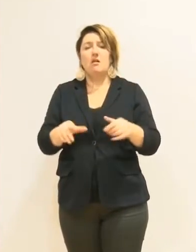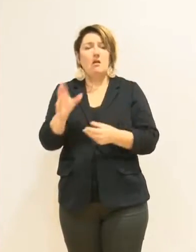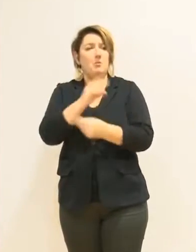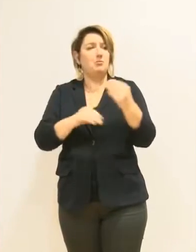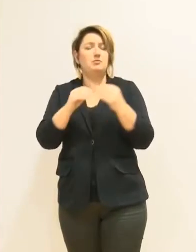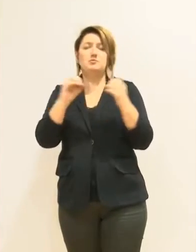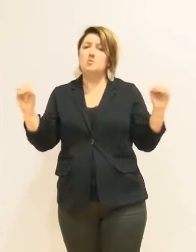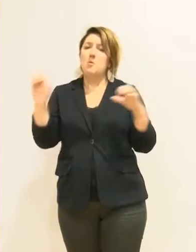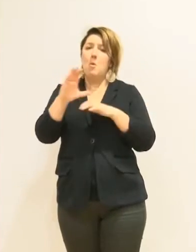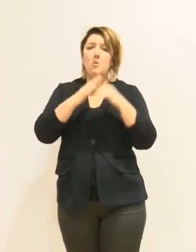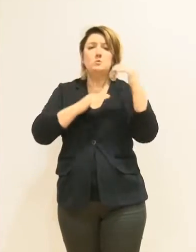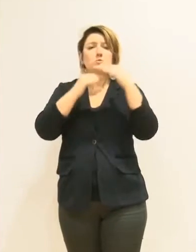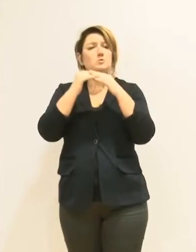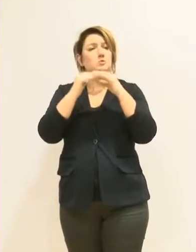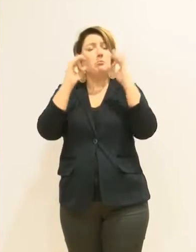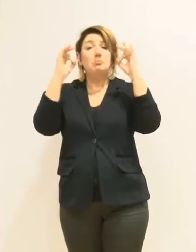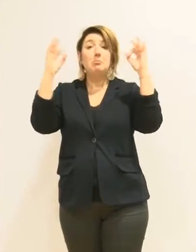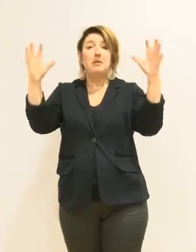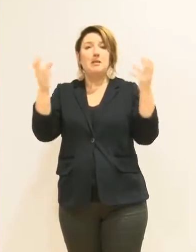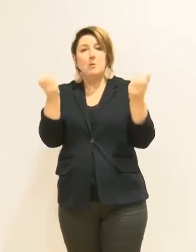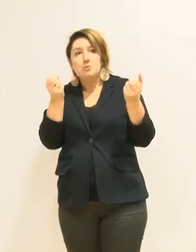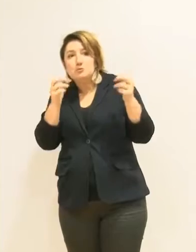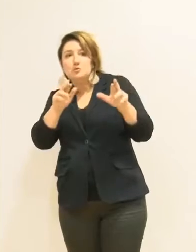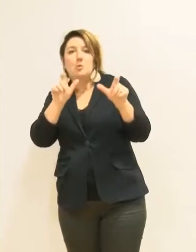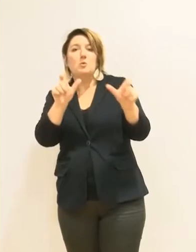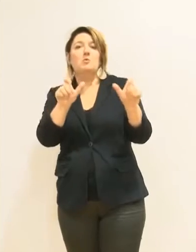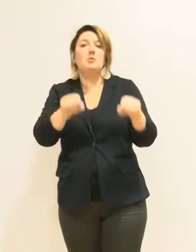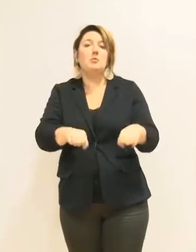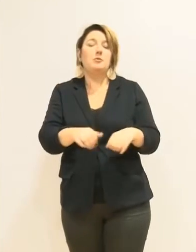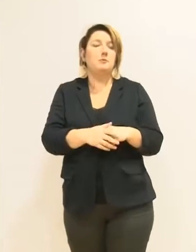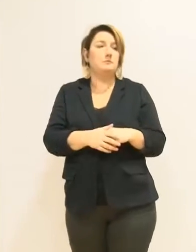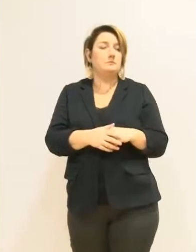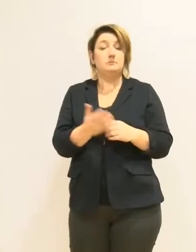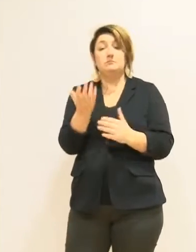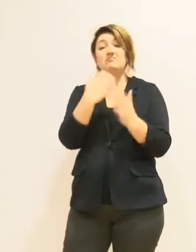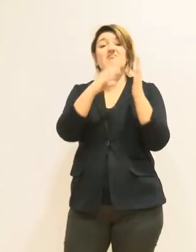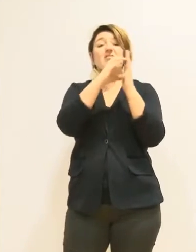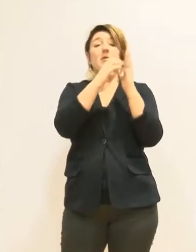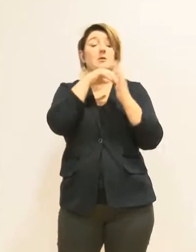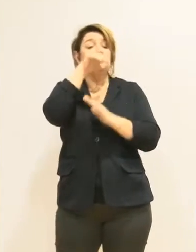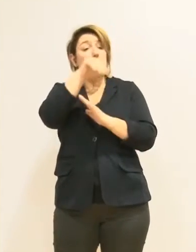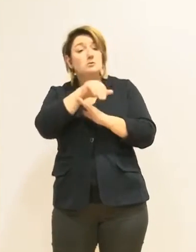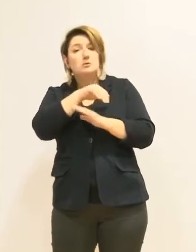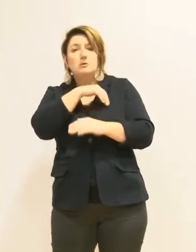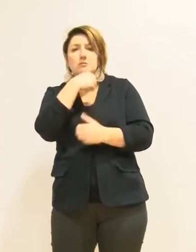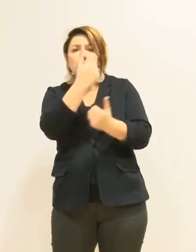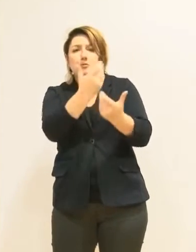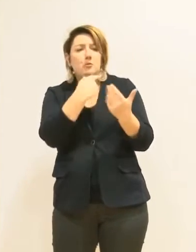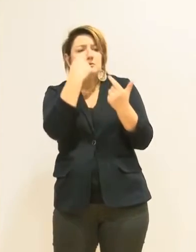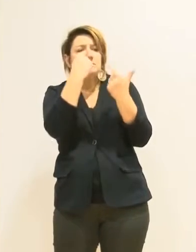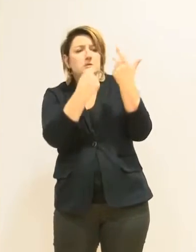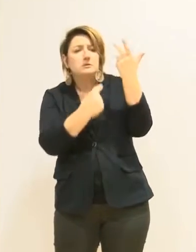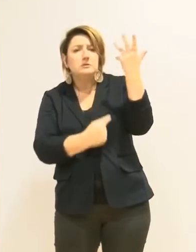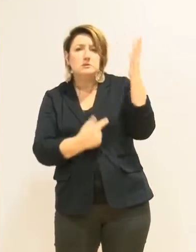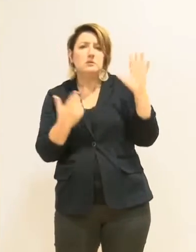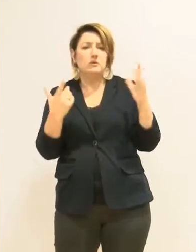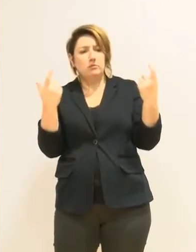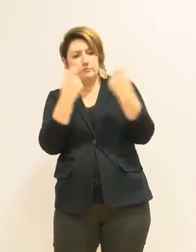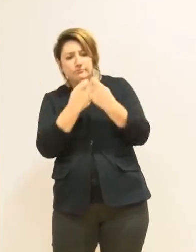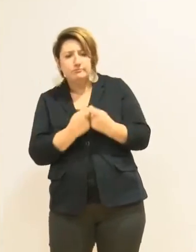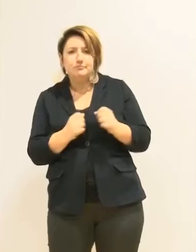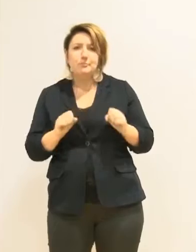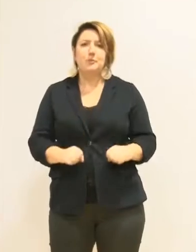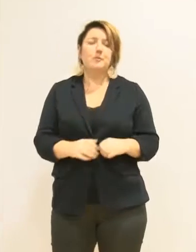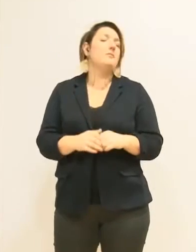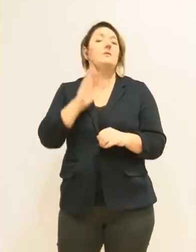dispositif, notamment au regard de certains points énoncés dans ces délibérations proposées ce soir. Pour aller en ce sens, nous proposons